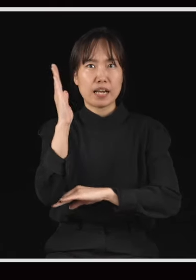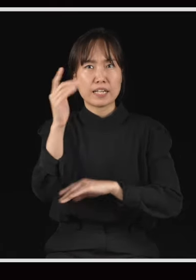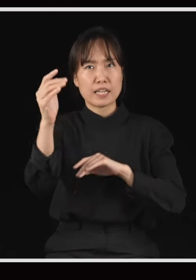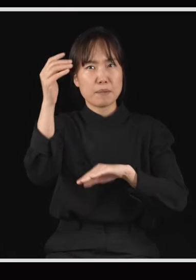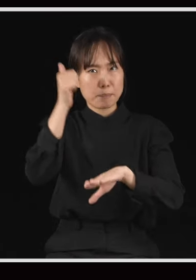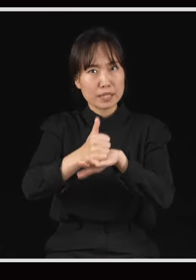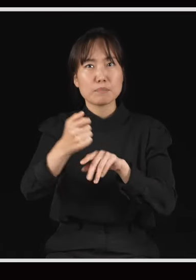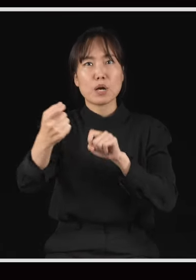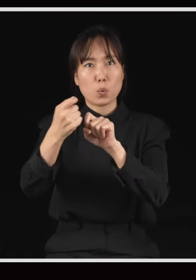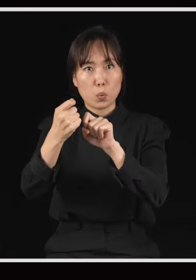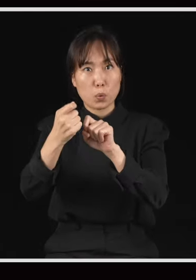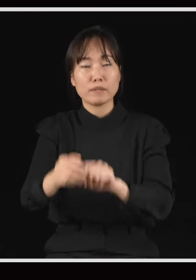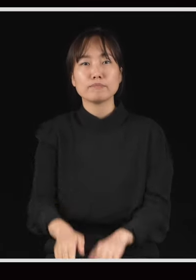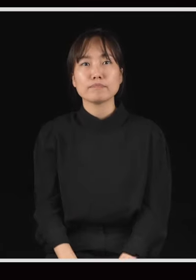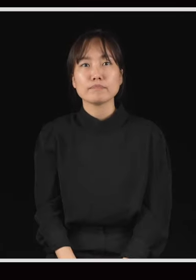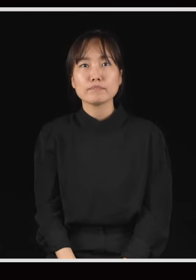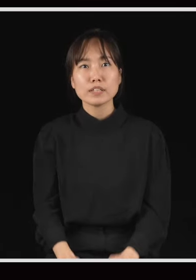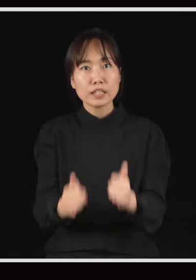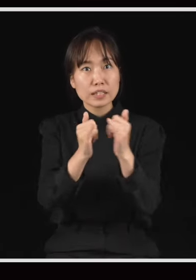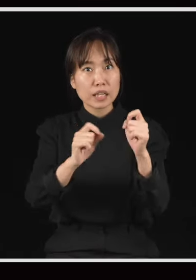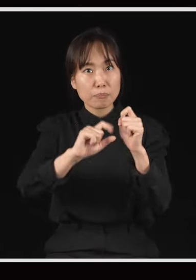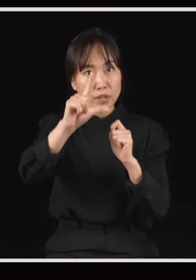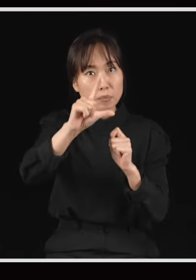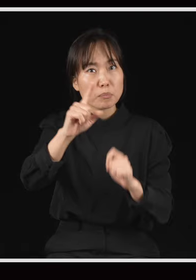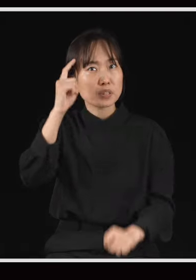몇 가지 인지적인 오류에 대해서 설명드릴게요.